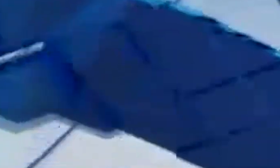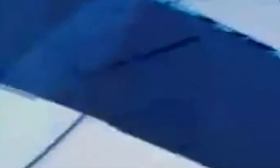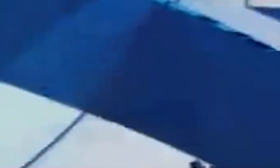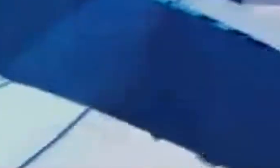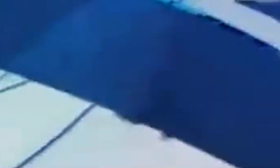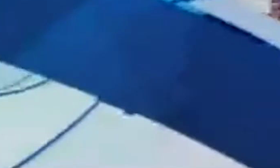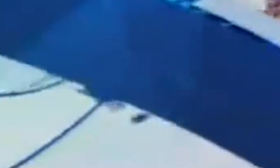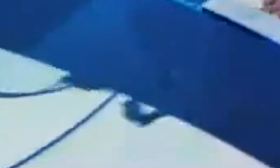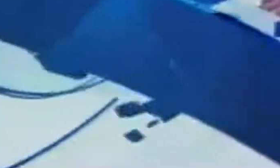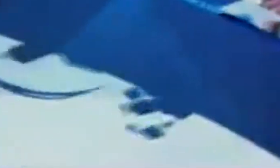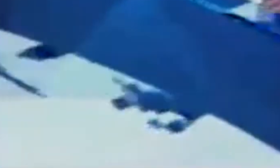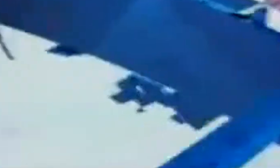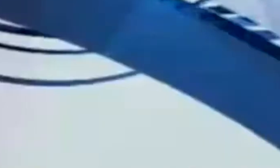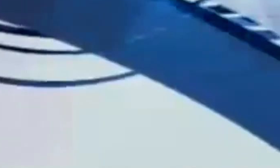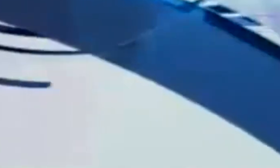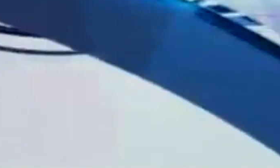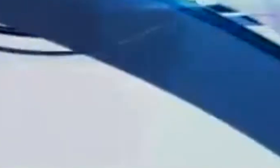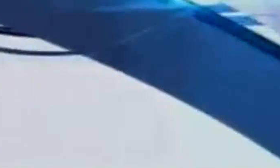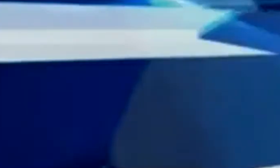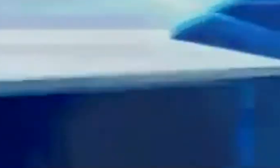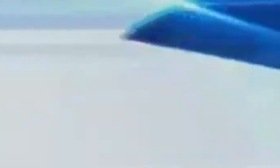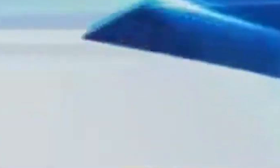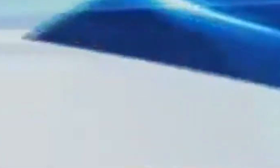كنتم لا